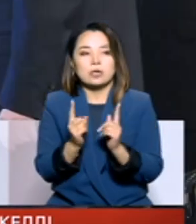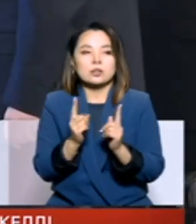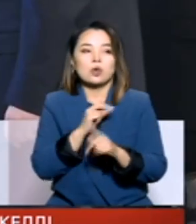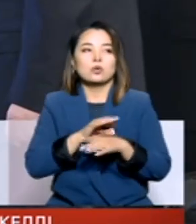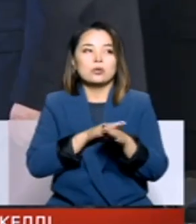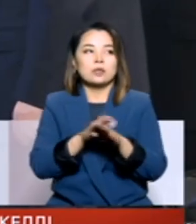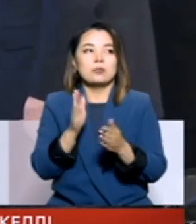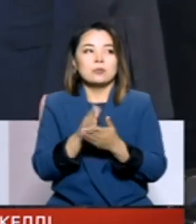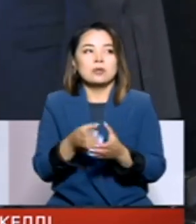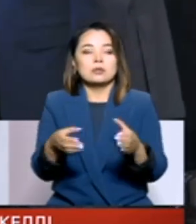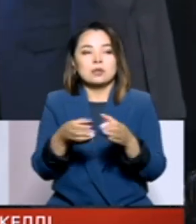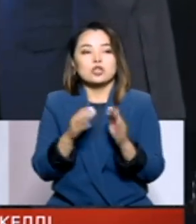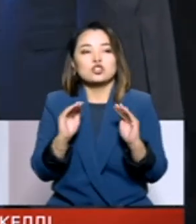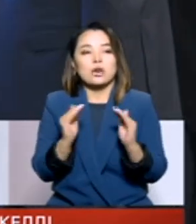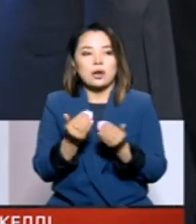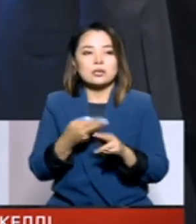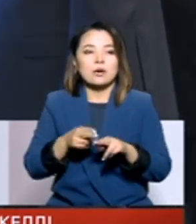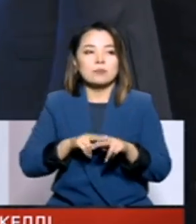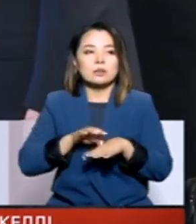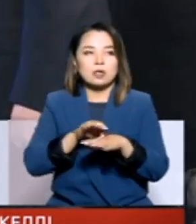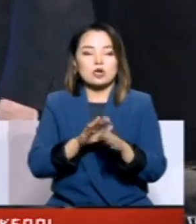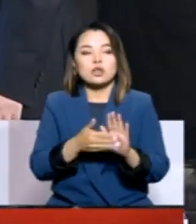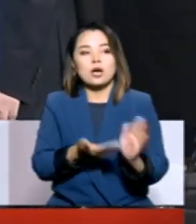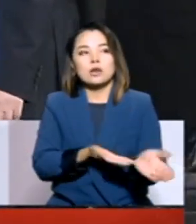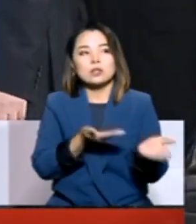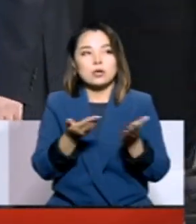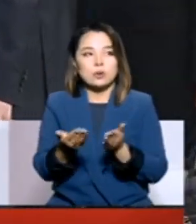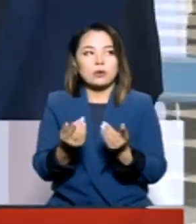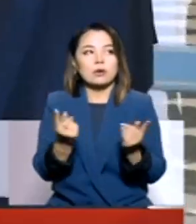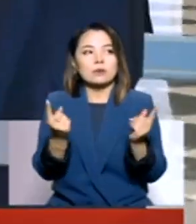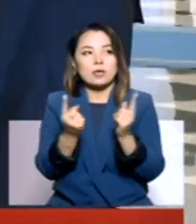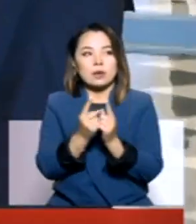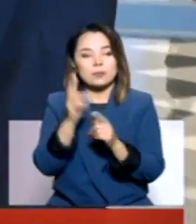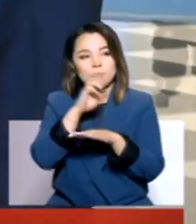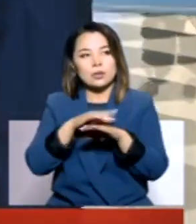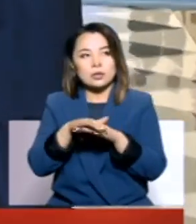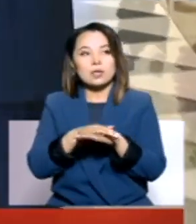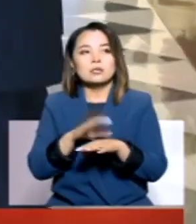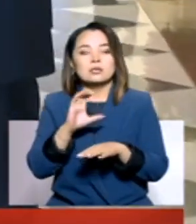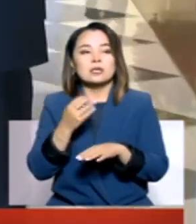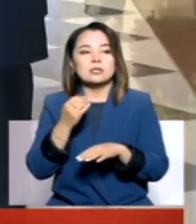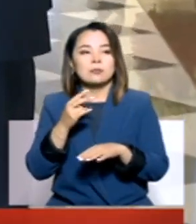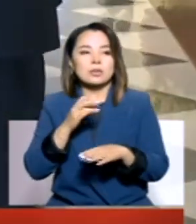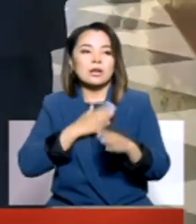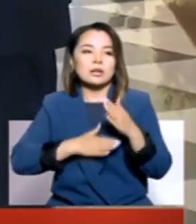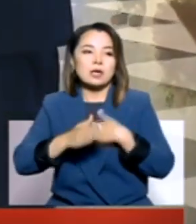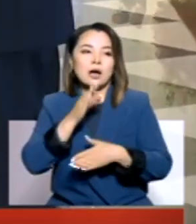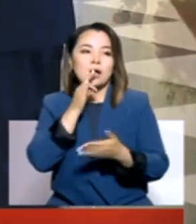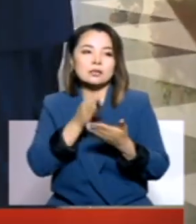жүргізді. Президент шақыруын қабыл алып, елімізге мемлекеттік сапармен келген үшін Си Цзиньпинге ризашылығын білдірді.